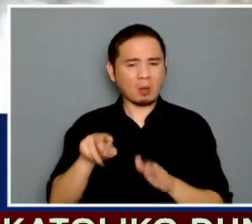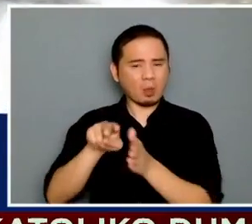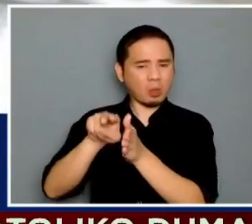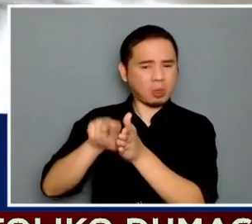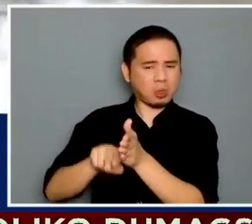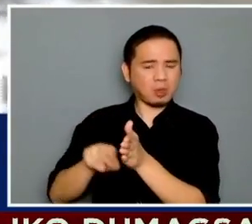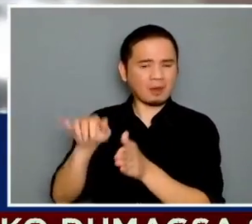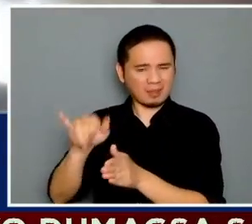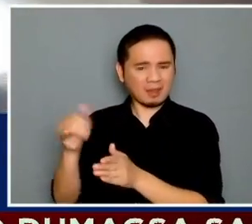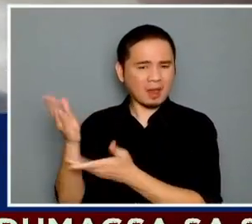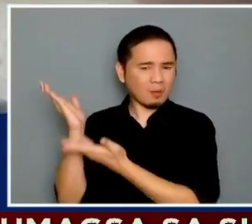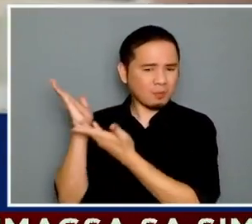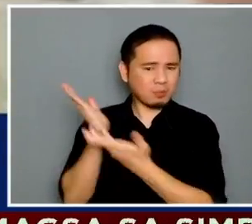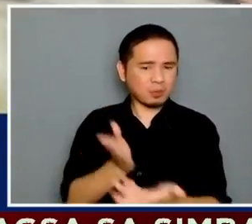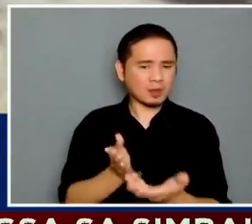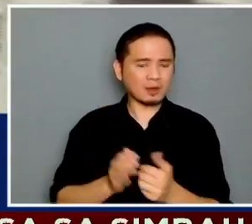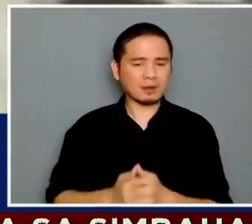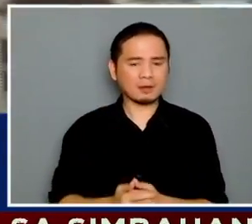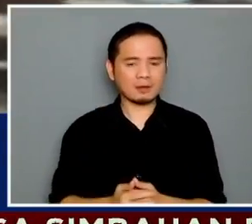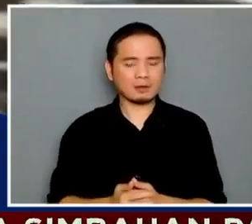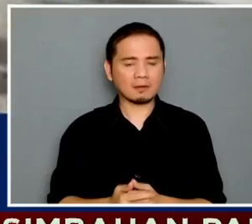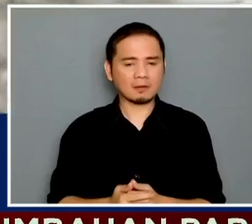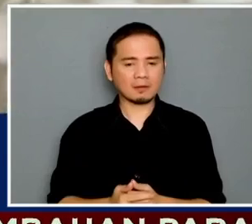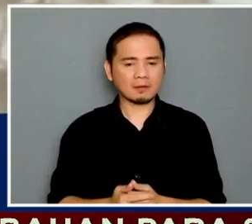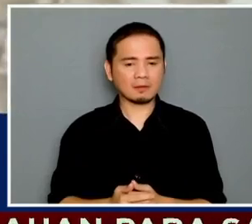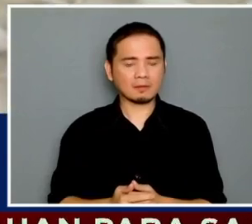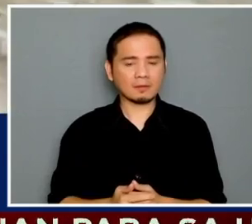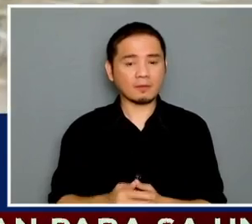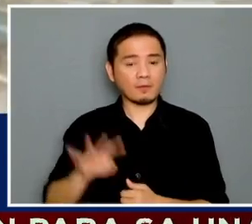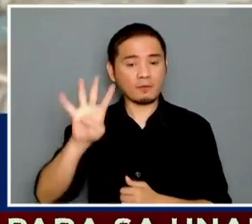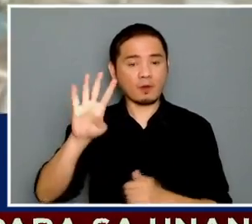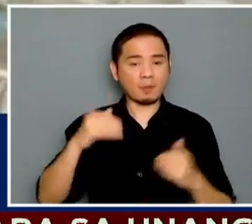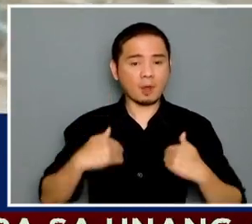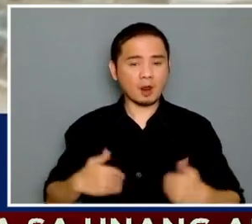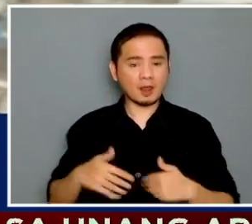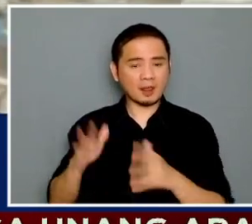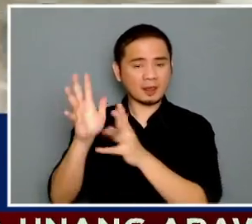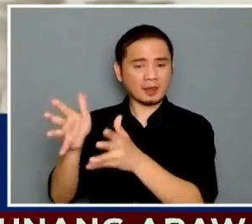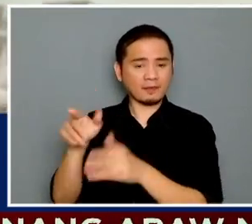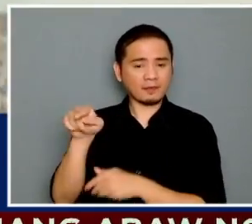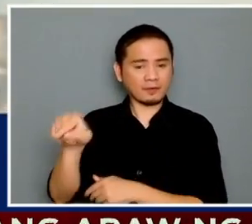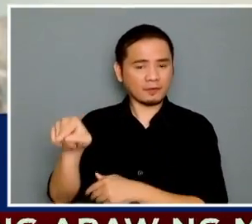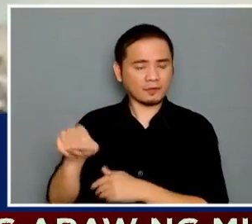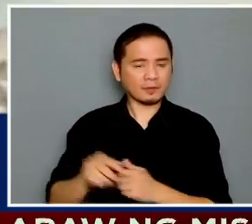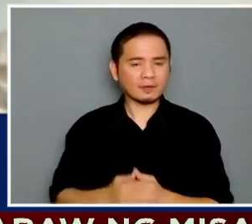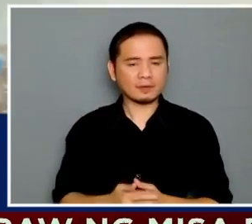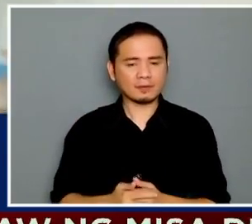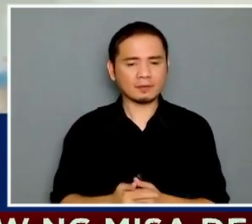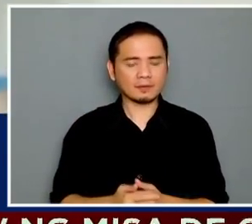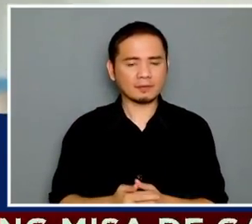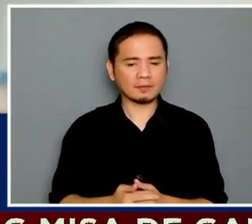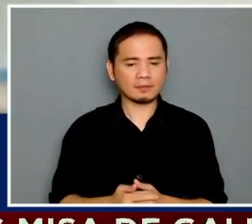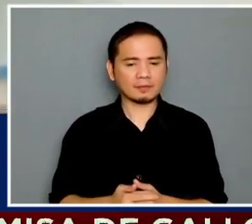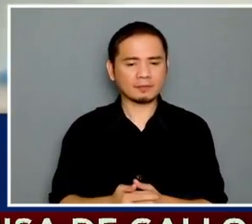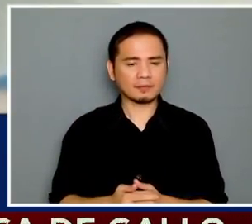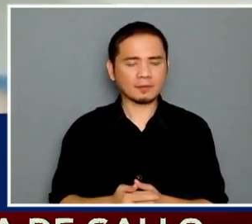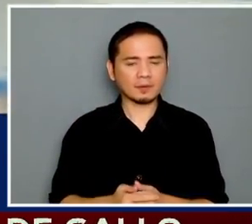nandito. Yung apat nandun sa dulo na yun. Si Binamin Buratong, saka si